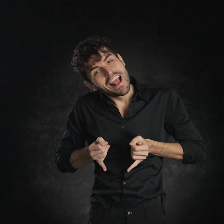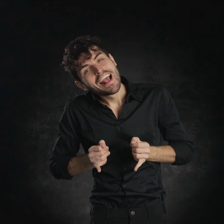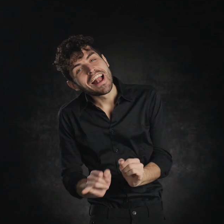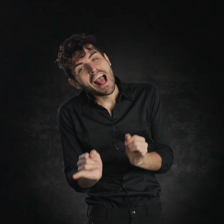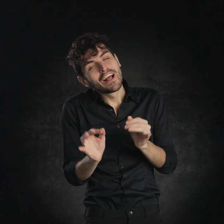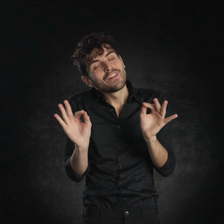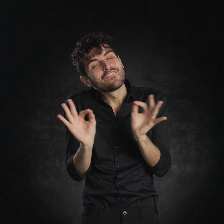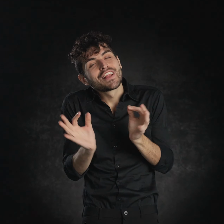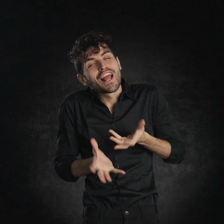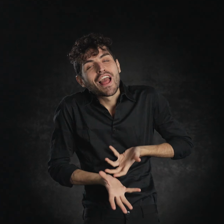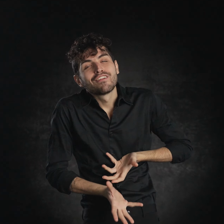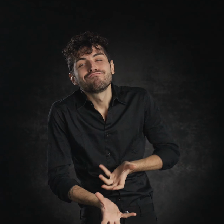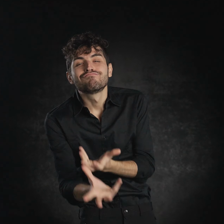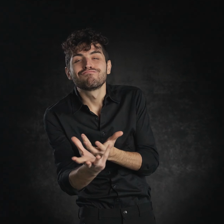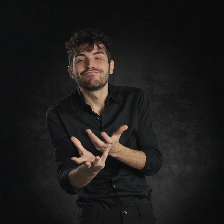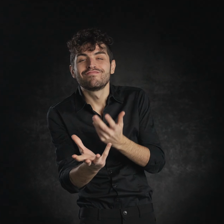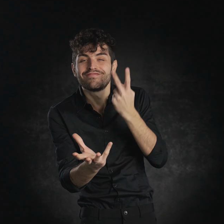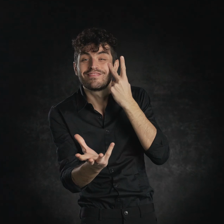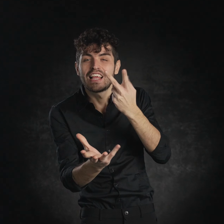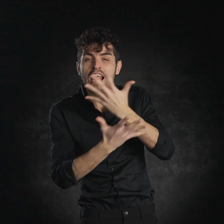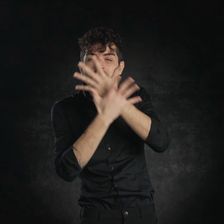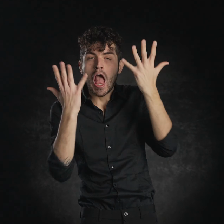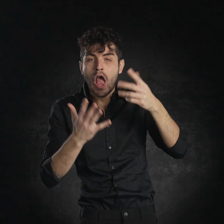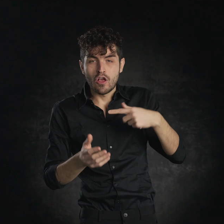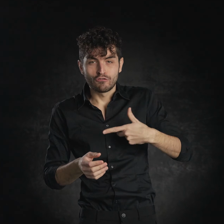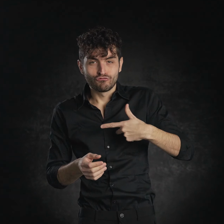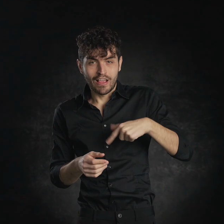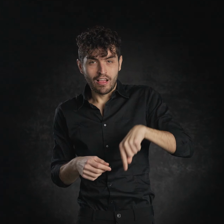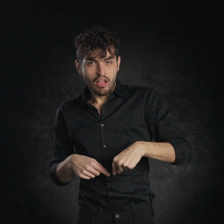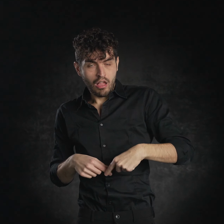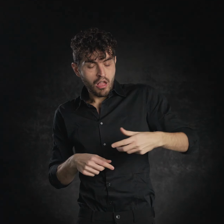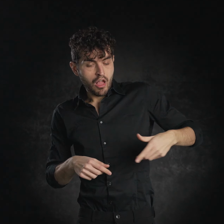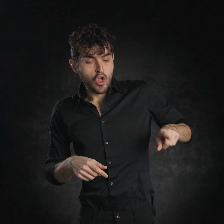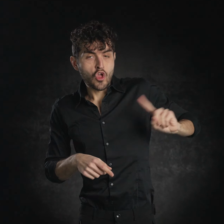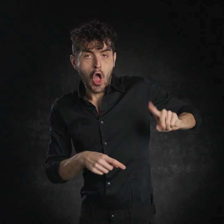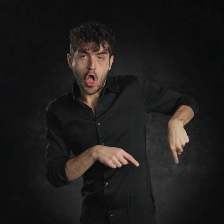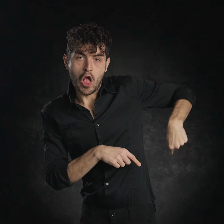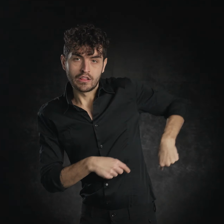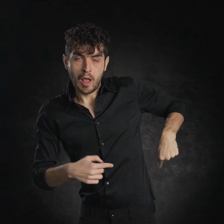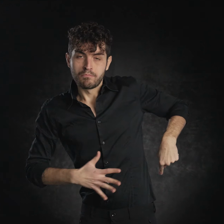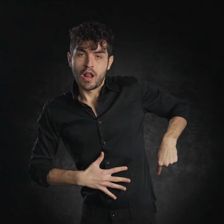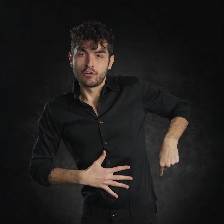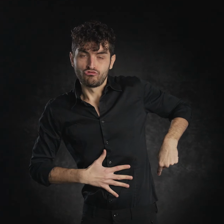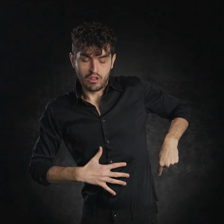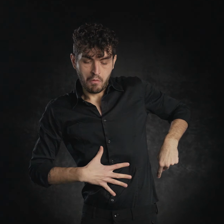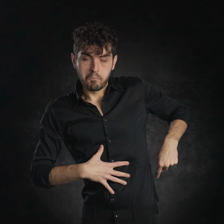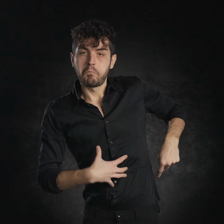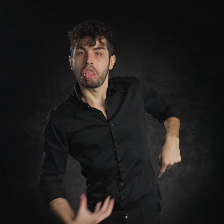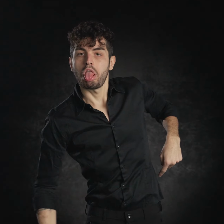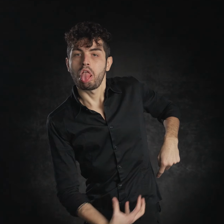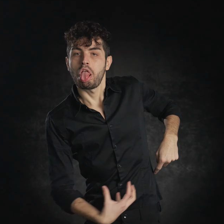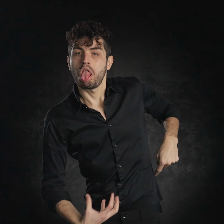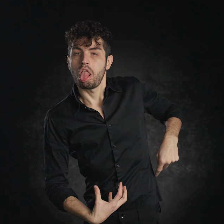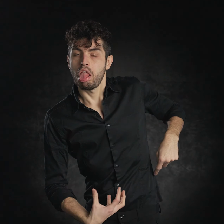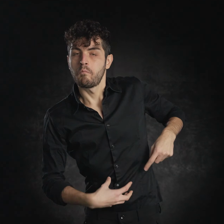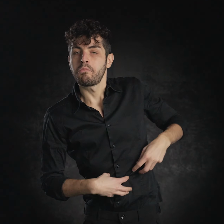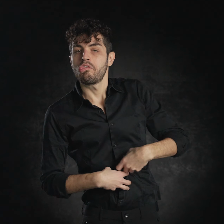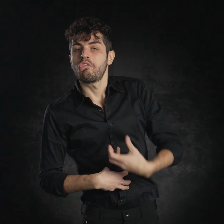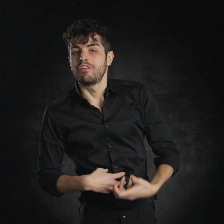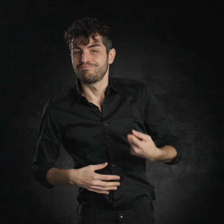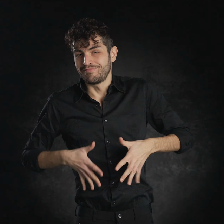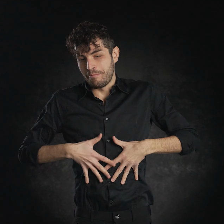è appena nato che è un nuovo nato perché vediamo dall' terga della madre ancora pendere la